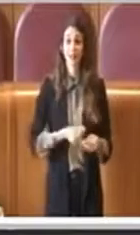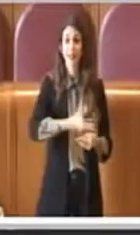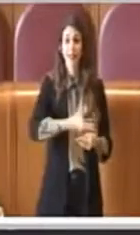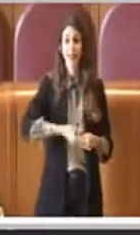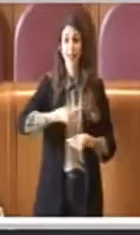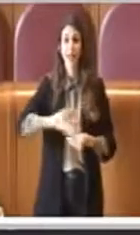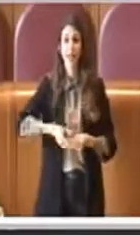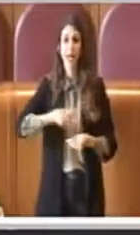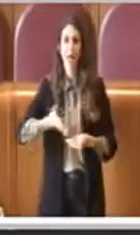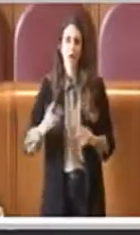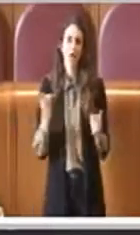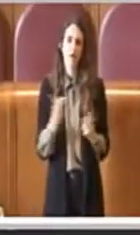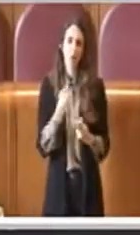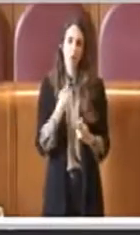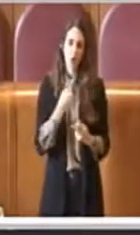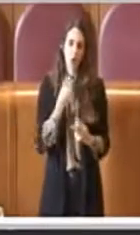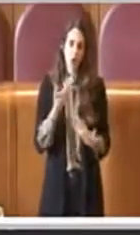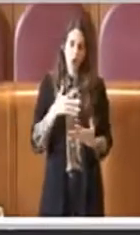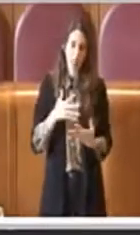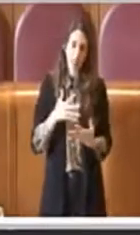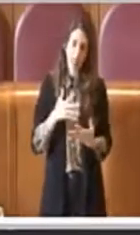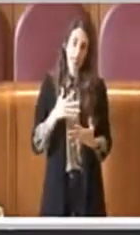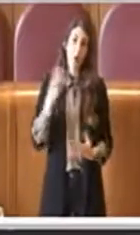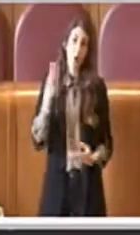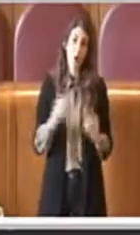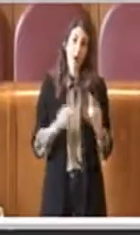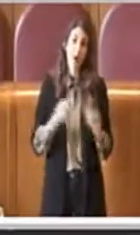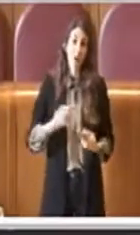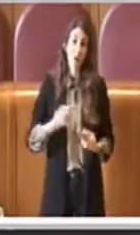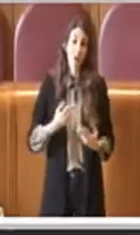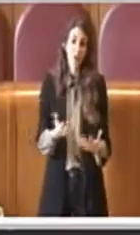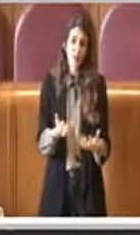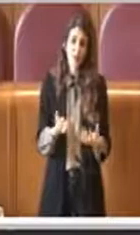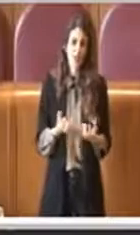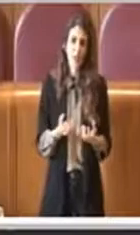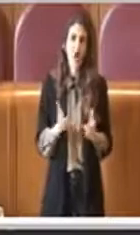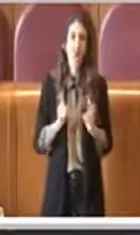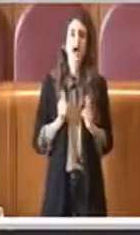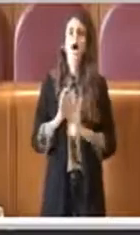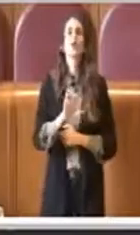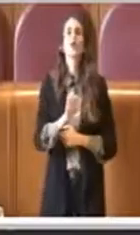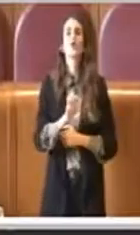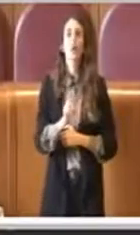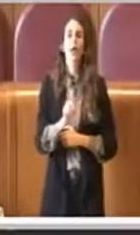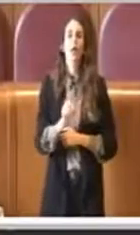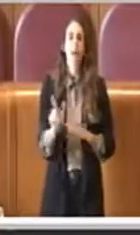una cinquantina più o meno, da ulteriori controlli fatti al